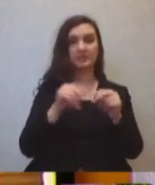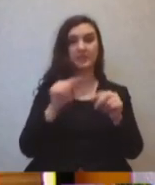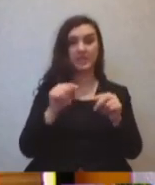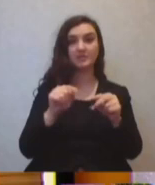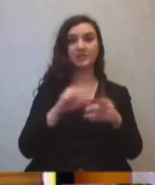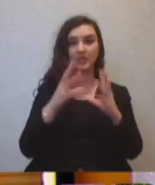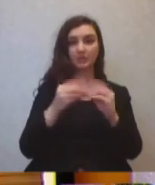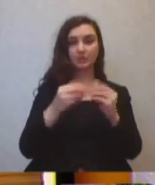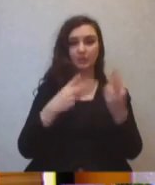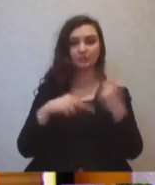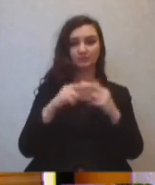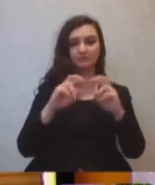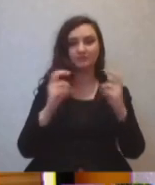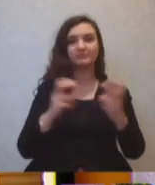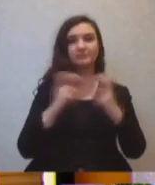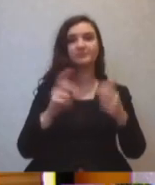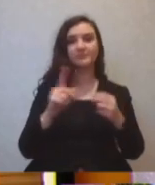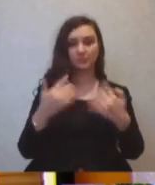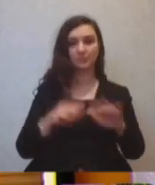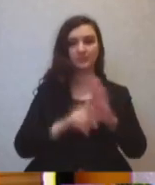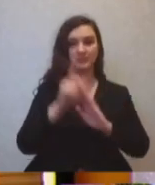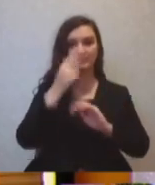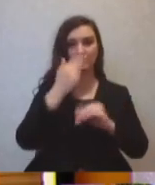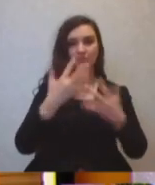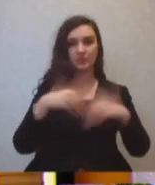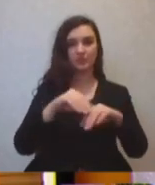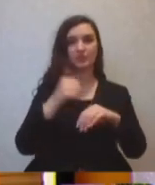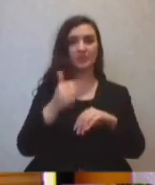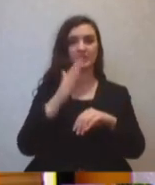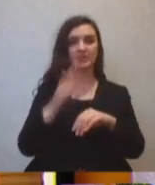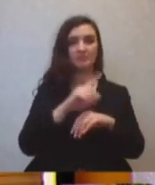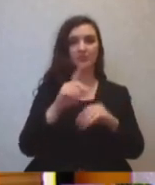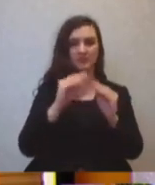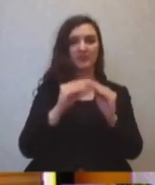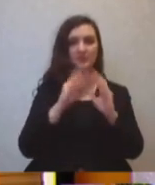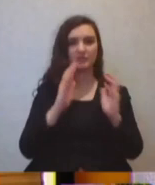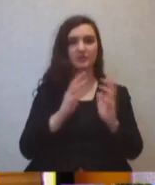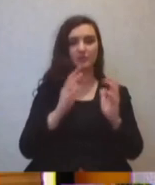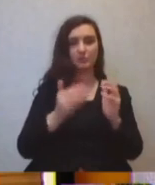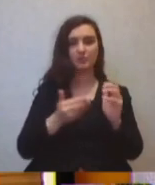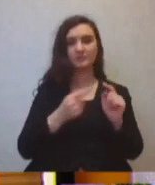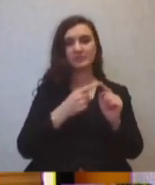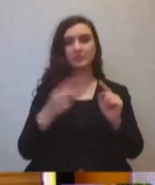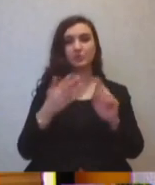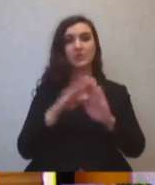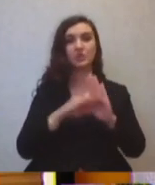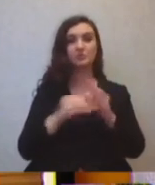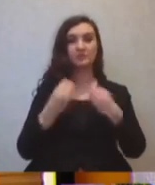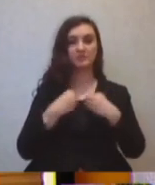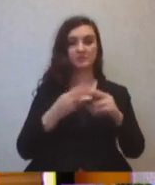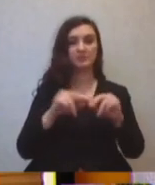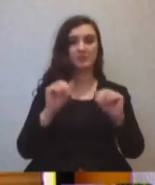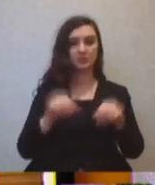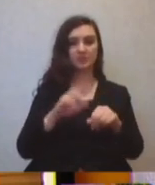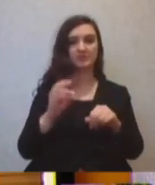ეს საერთო რიტუალები, რომელიც ჩამოგვიყალიბდა ოჯახში, კარგი იქნება, რომ შევინარჩუნოთ, თუ ჩვენი ცხოვრების რეჟიმი მოგცემს ამის საშუალებას.